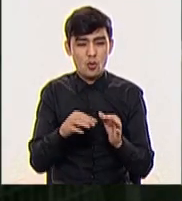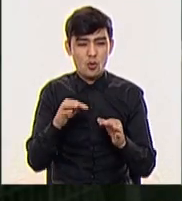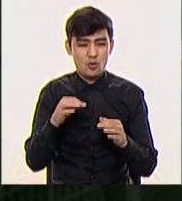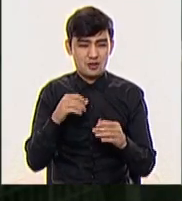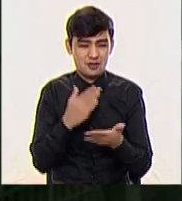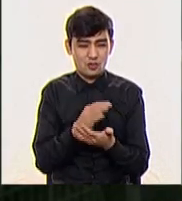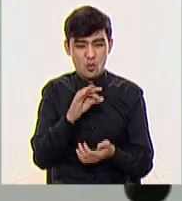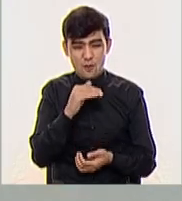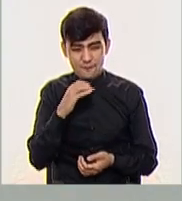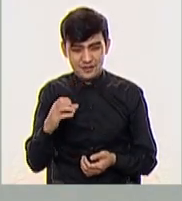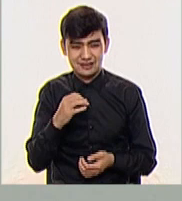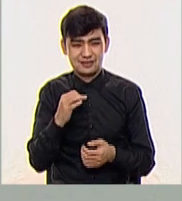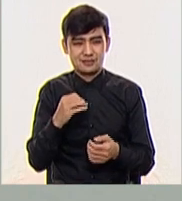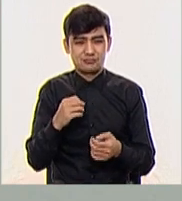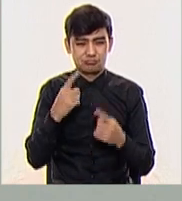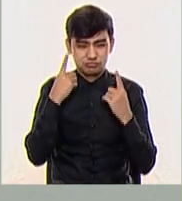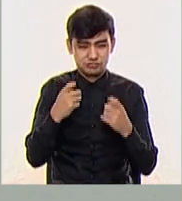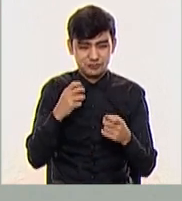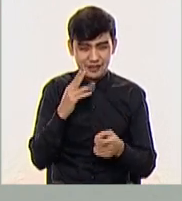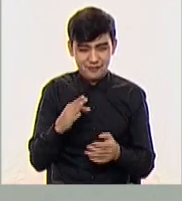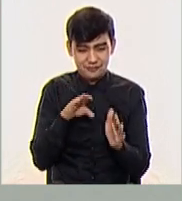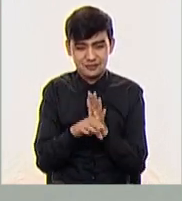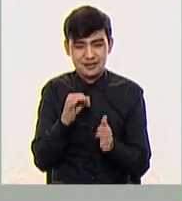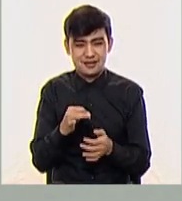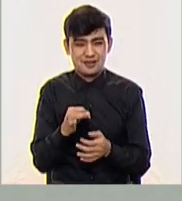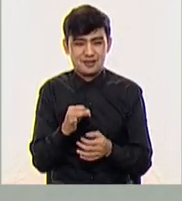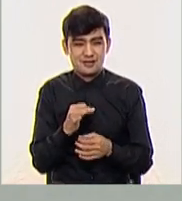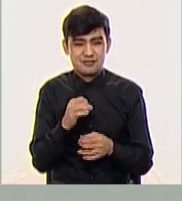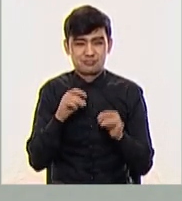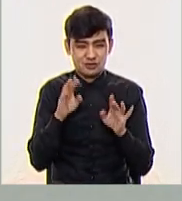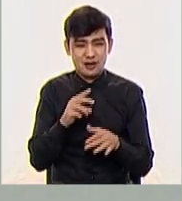элиталы пәтерлер де болады. Ал Варсаның архитекторлары Норман Форстың бюросы.